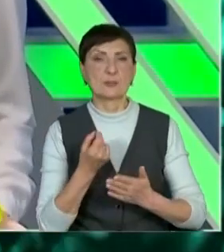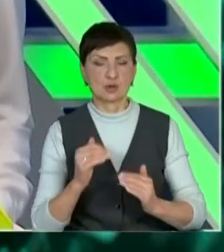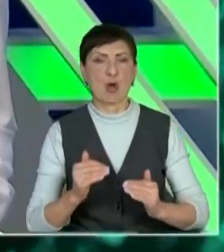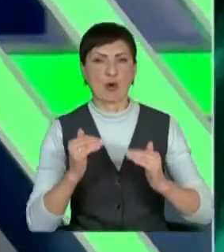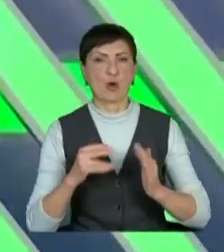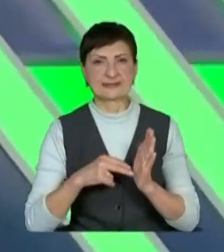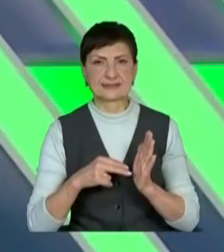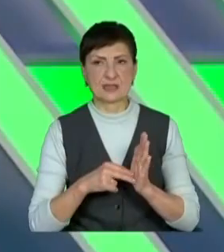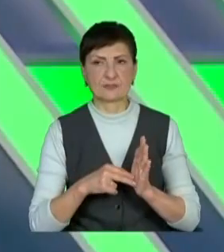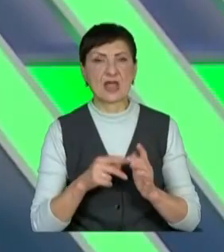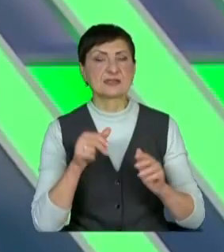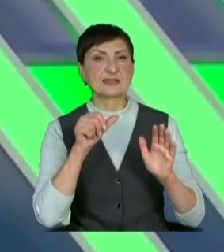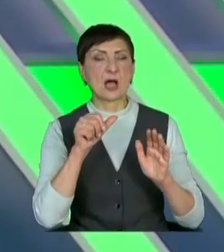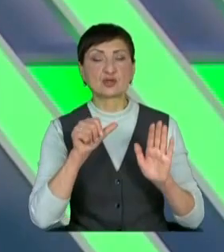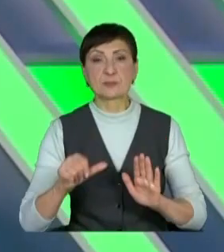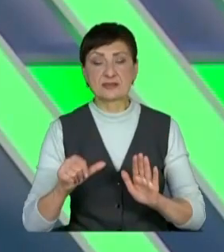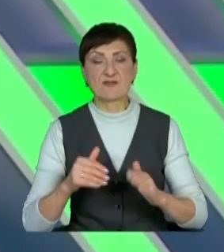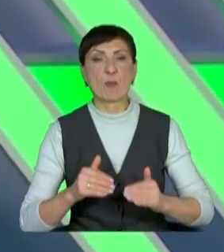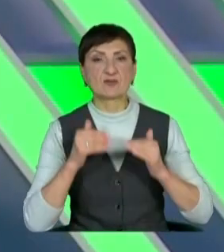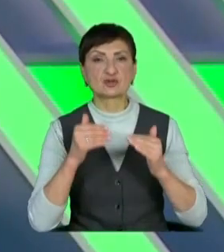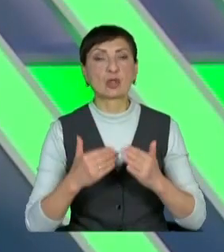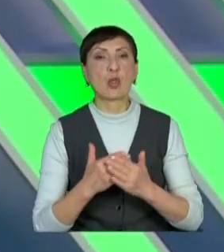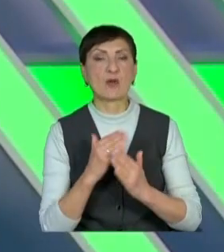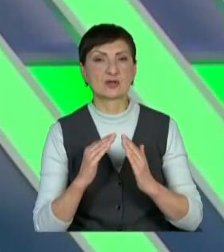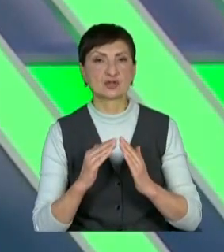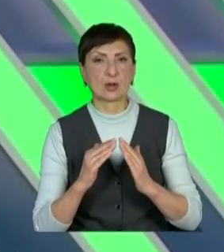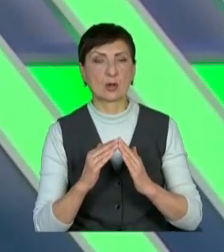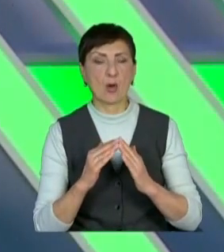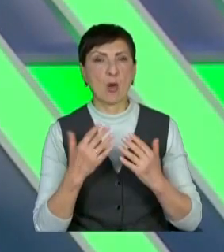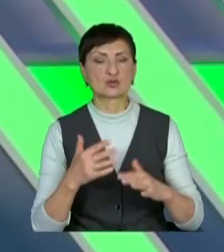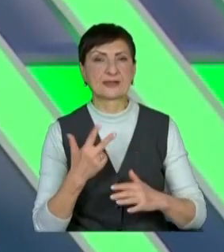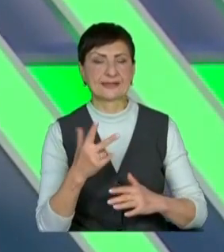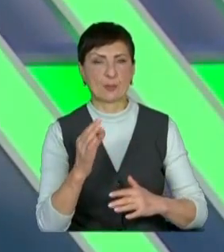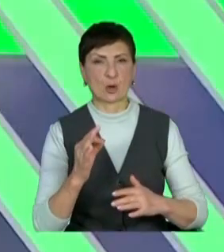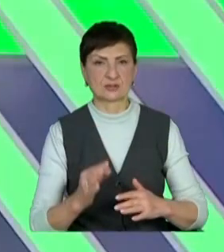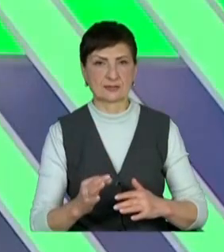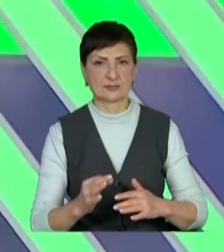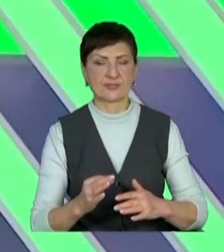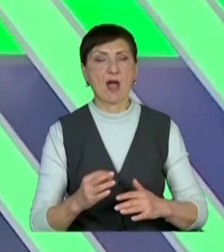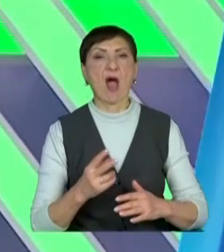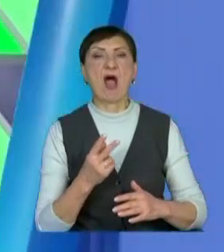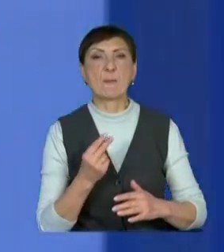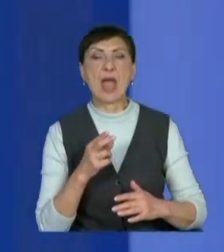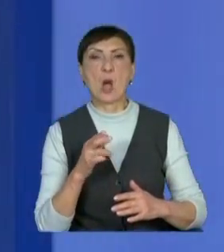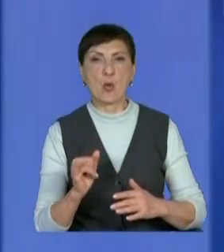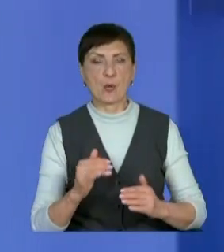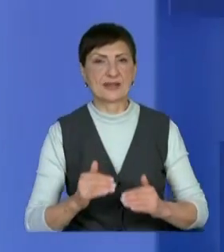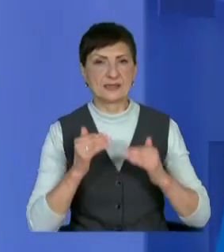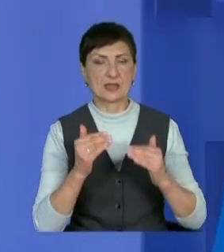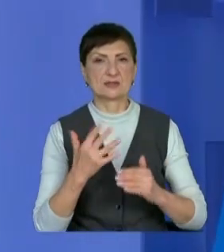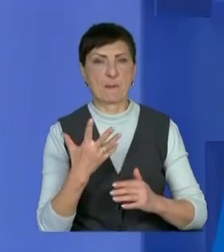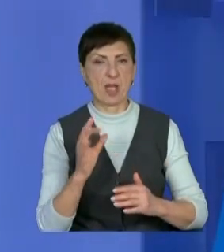рост цен. За полгода повышение цены на новое жилье не достигло 3%, а вот вторичка поднялась почти